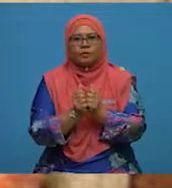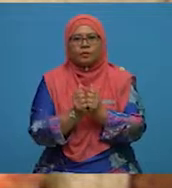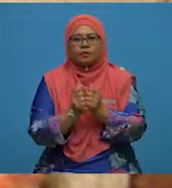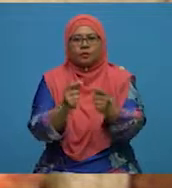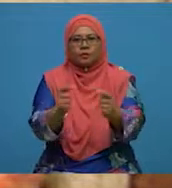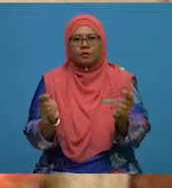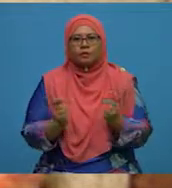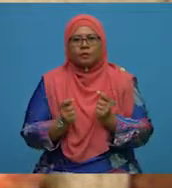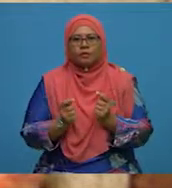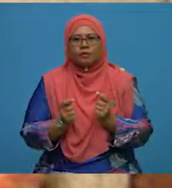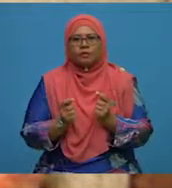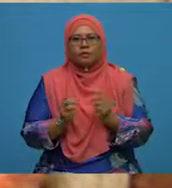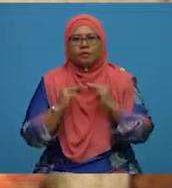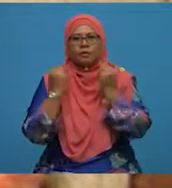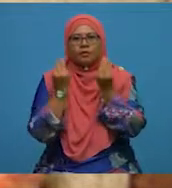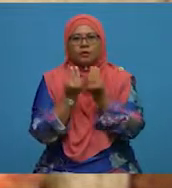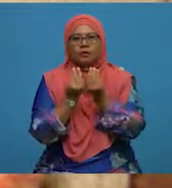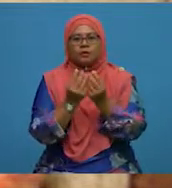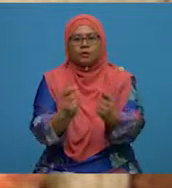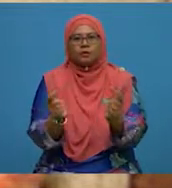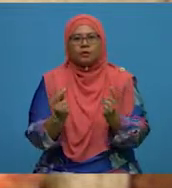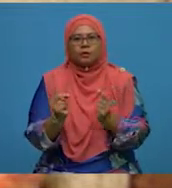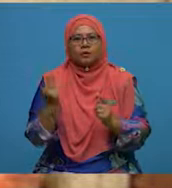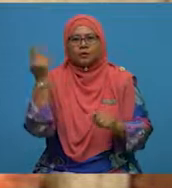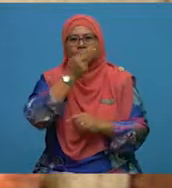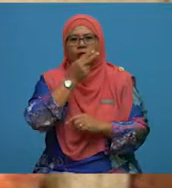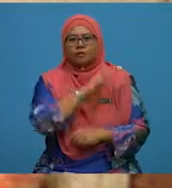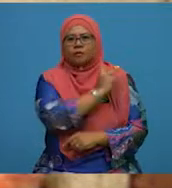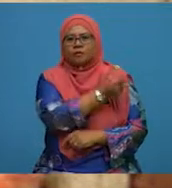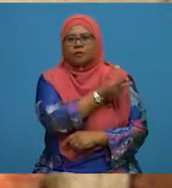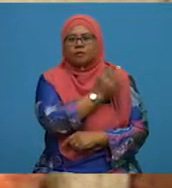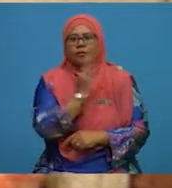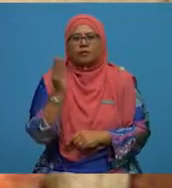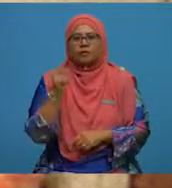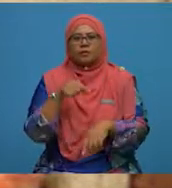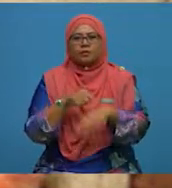masyarakat tempatan terhadap penjajahan barat di Mesir,